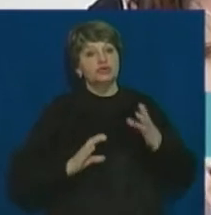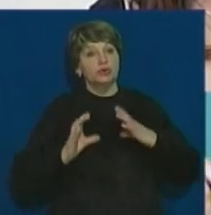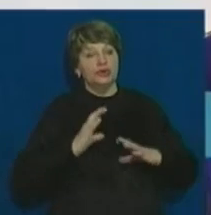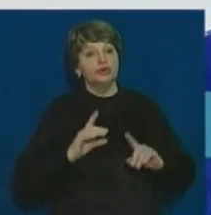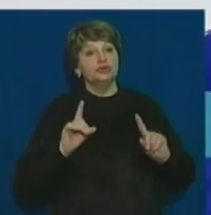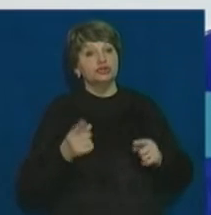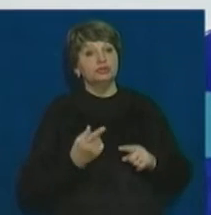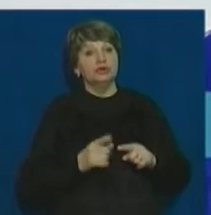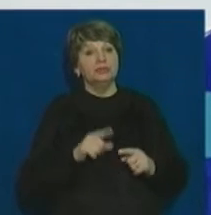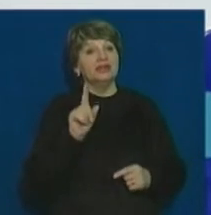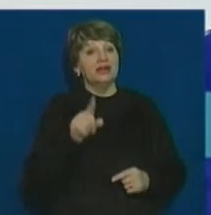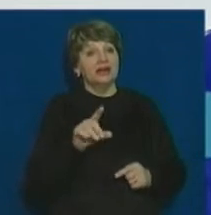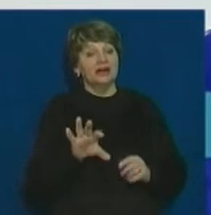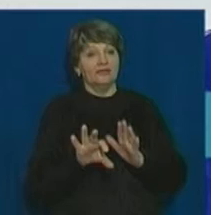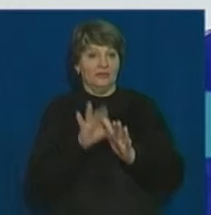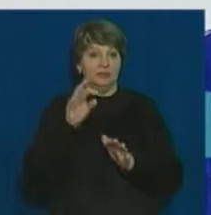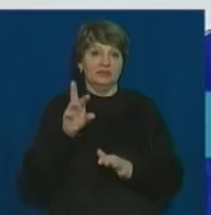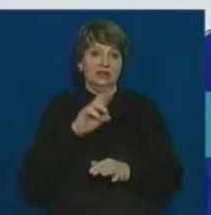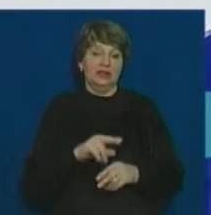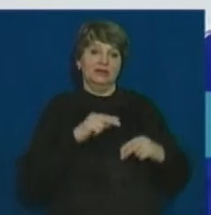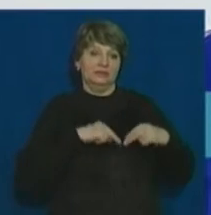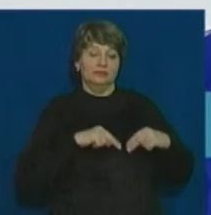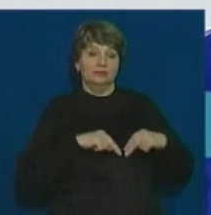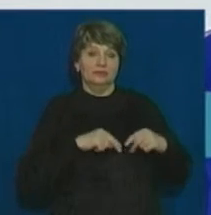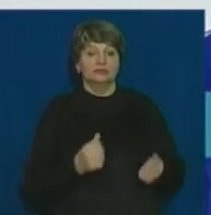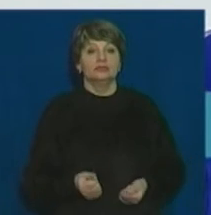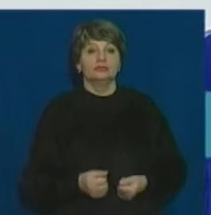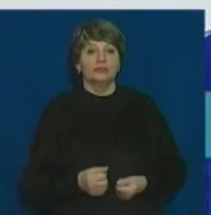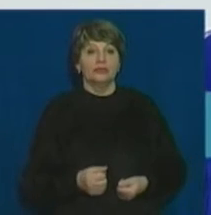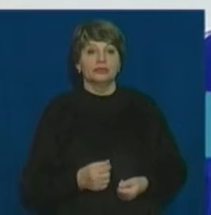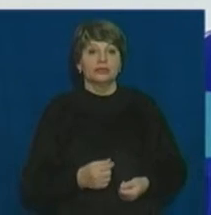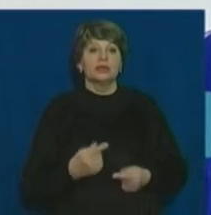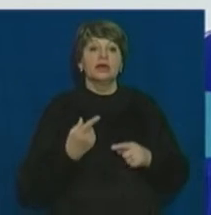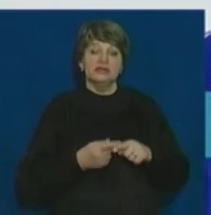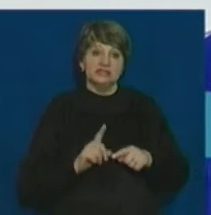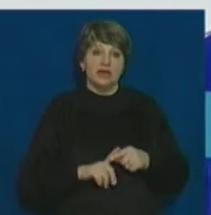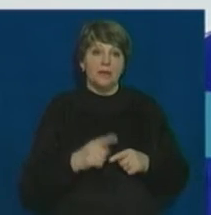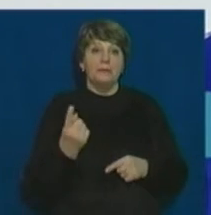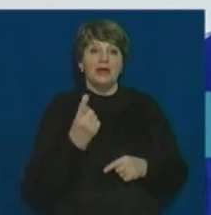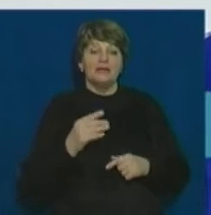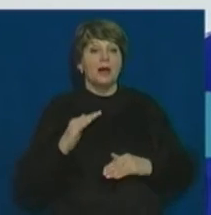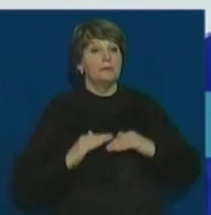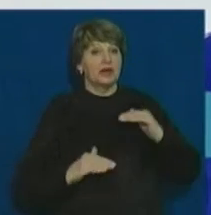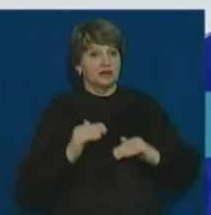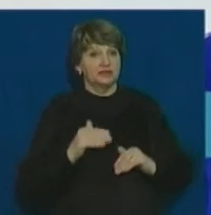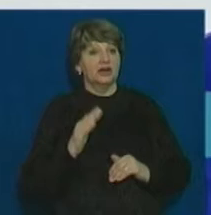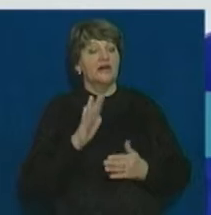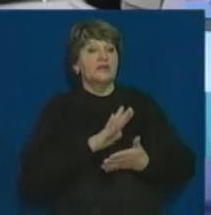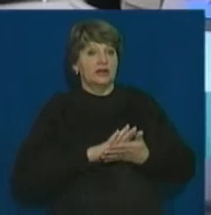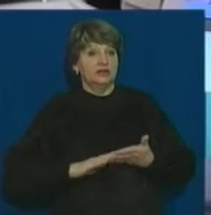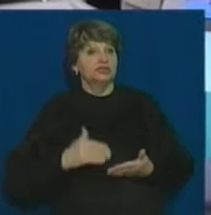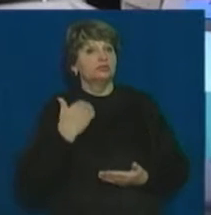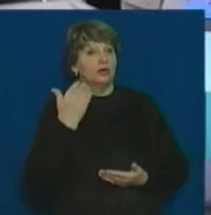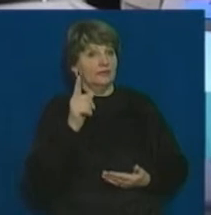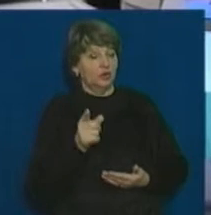для співпраці? Насправді, ну, по-перше, це для них практика, вони будуть цим займатися надалі.